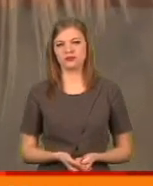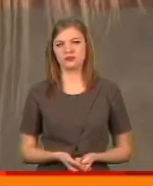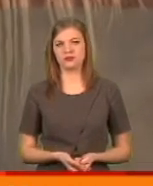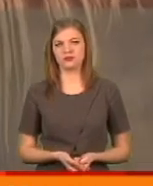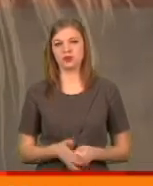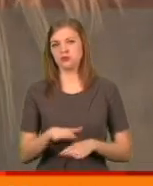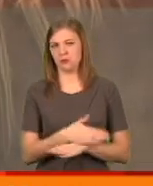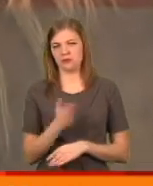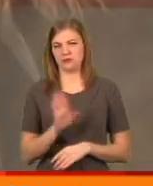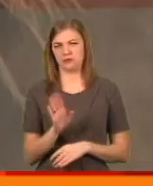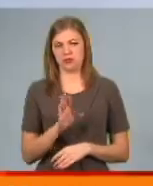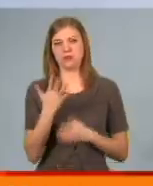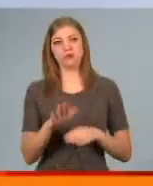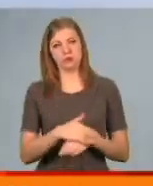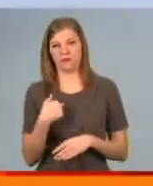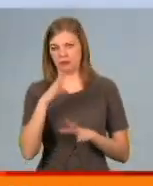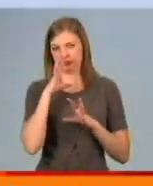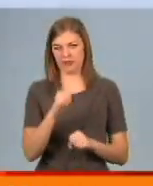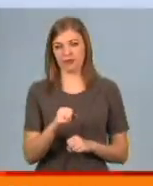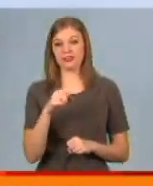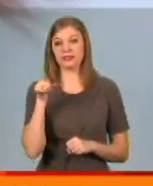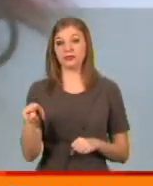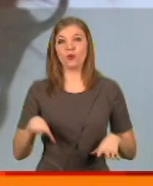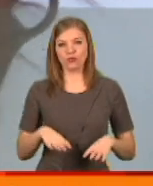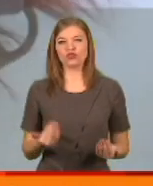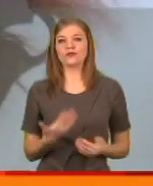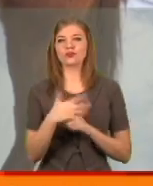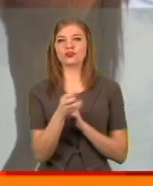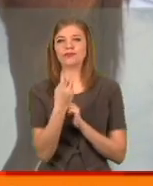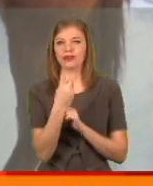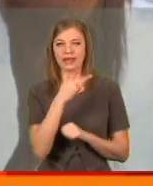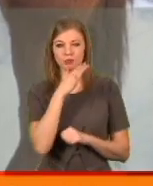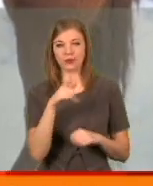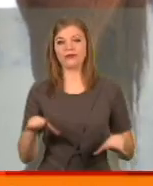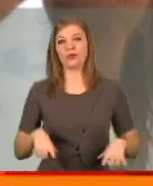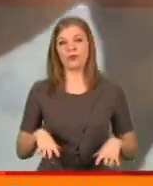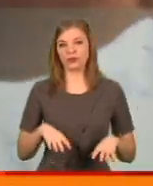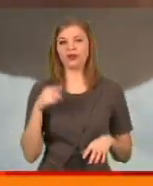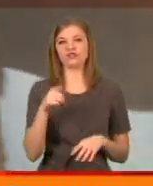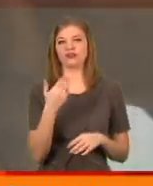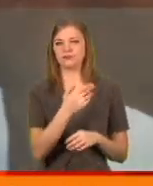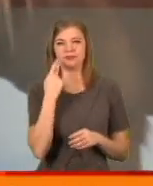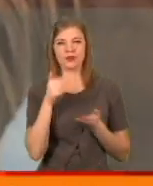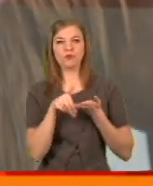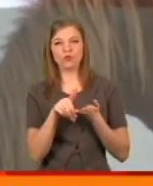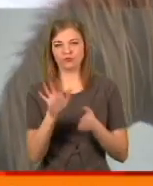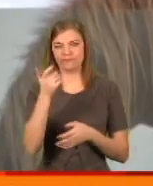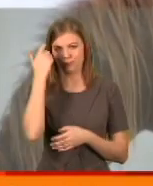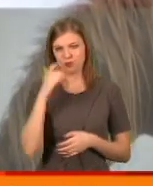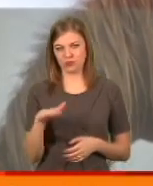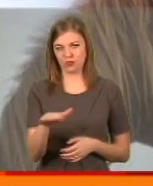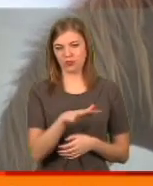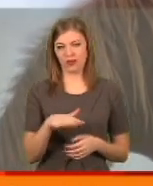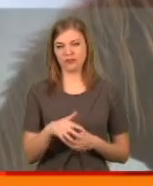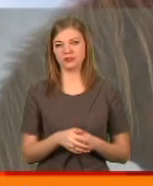А довго ні? Якби довго, то би замерз був. Мишка в пана Івана живе вже 12 років. Конячка – його незмінна помічниця в господарстві.